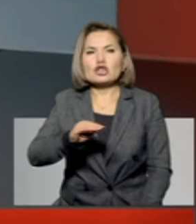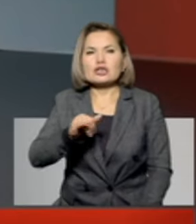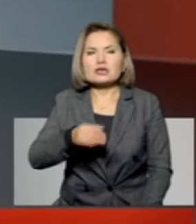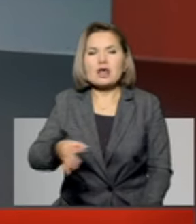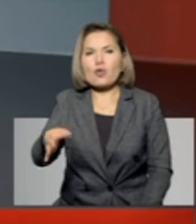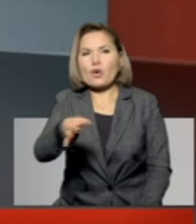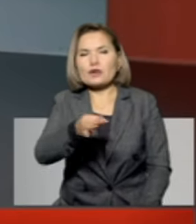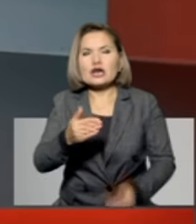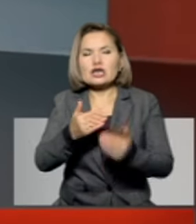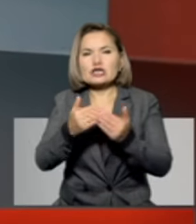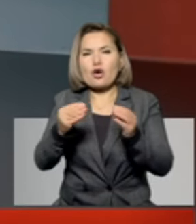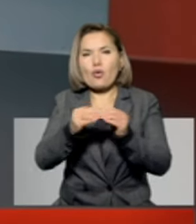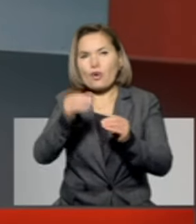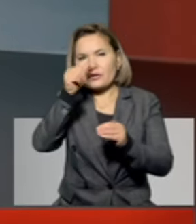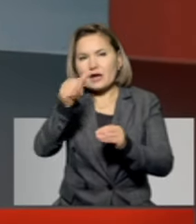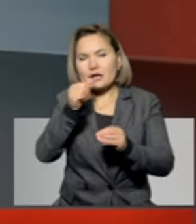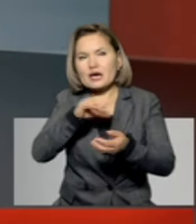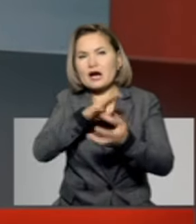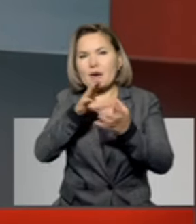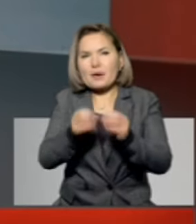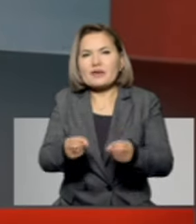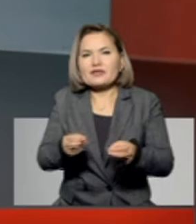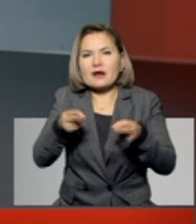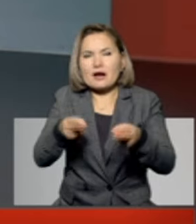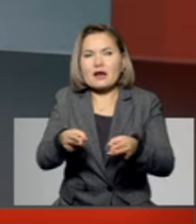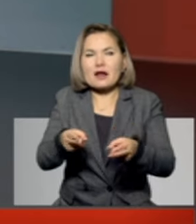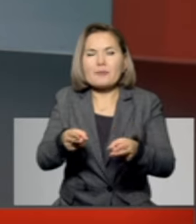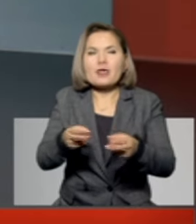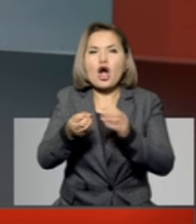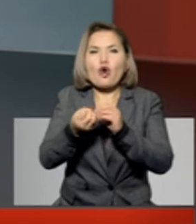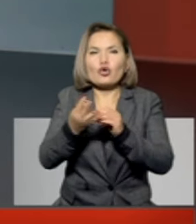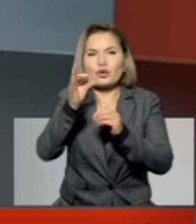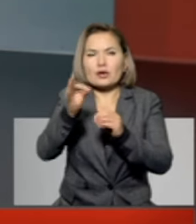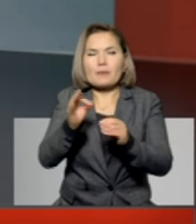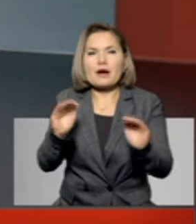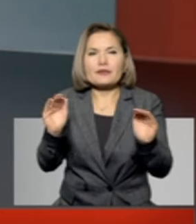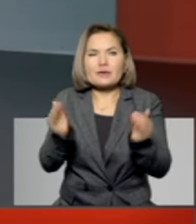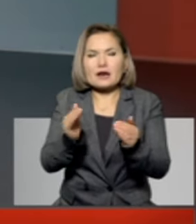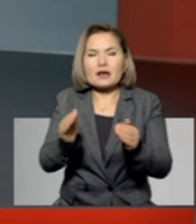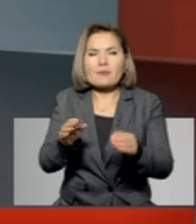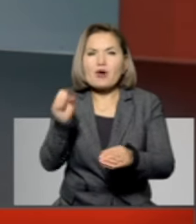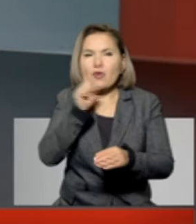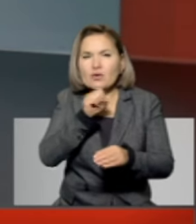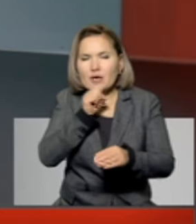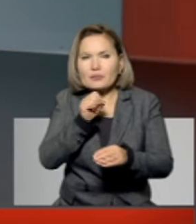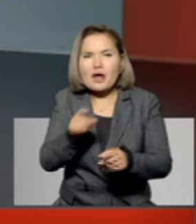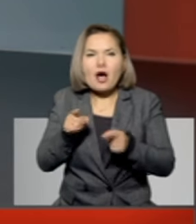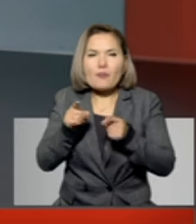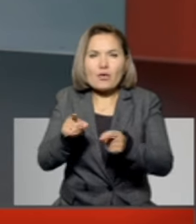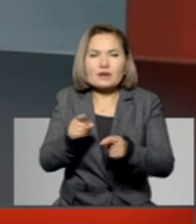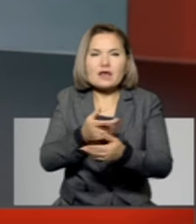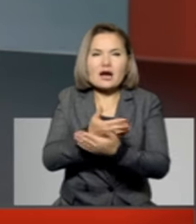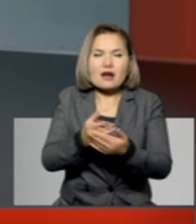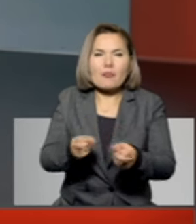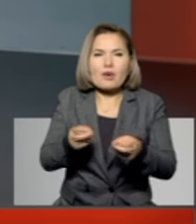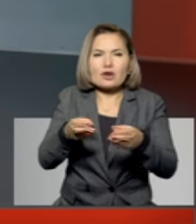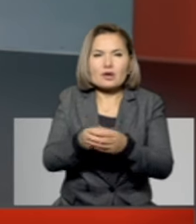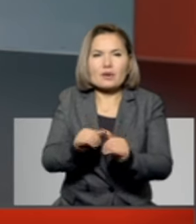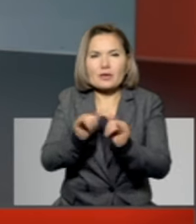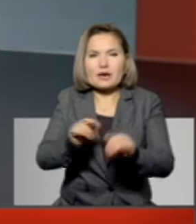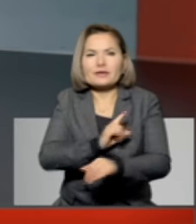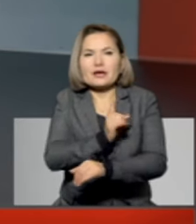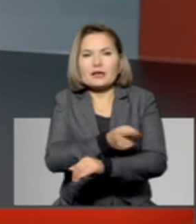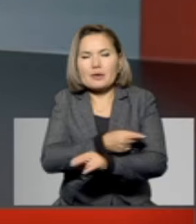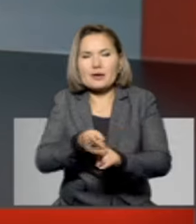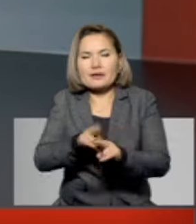Жетісу облысында соңғы 10 айда жалпы қылмыс саны 14%-ға азайғанымен қарақшылық, тонау, бопсалау сияқты қылмыс түрлері көбейген.